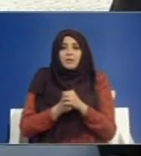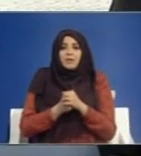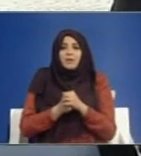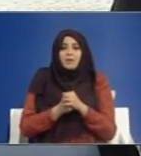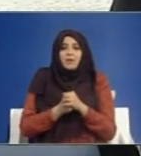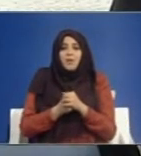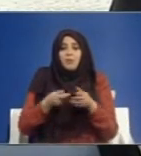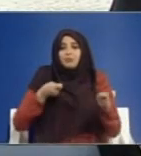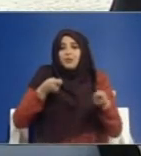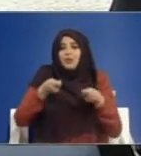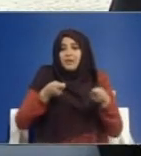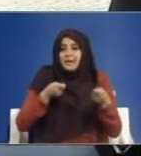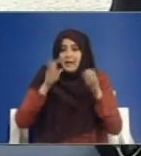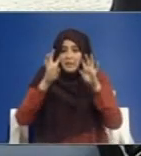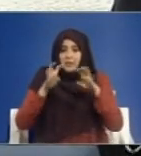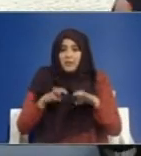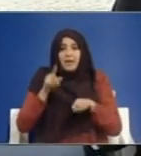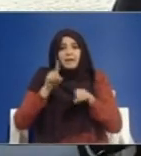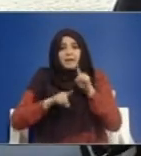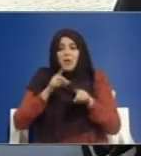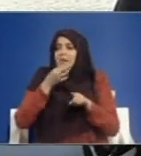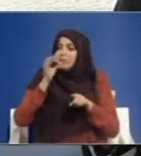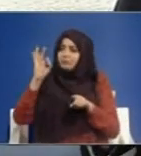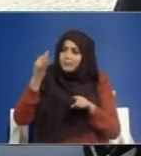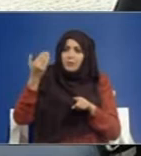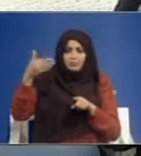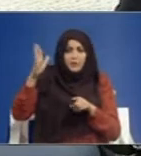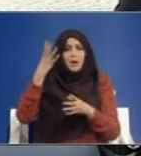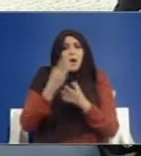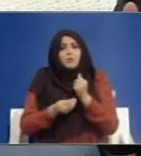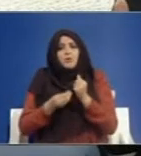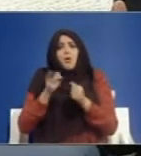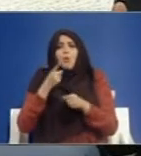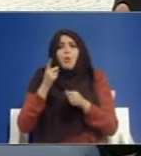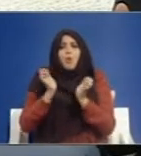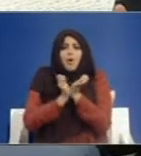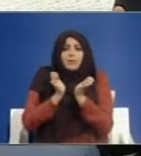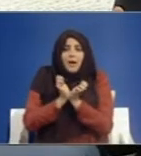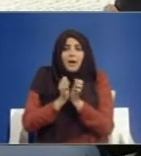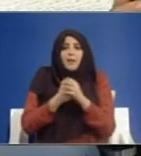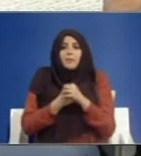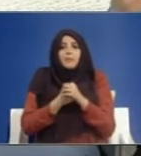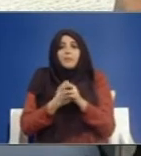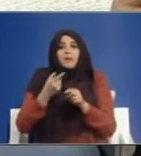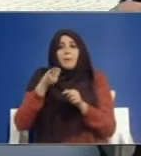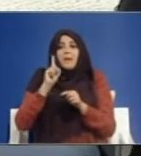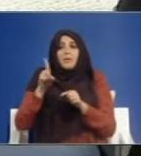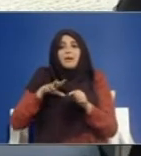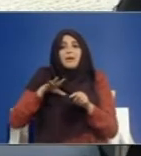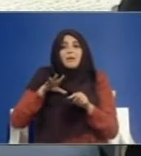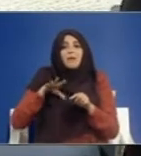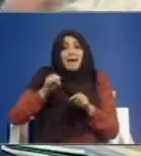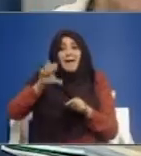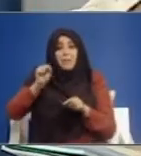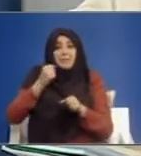باش يدير يضطر أنه يسمح لهذا باش يتأخر ولا يغيب وكذا، ولكن يعوض العمل، مثلا عنده